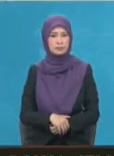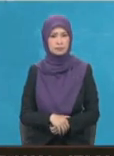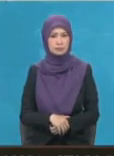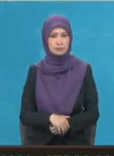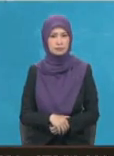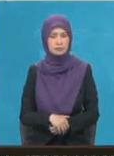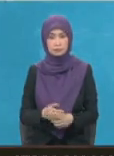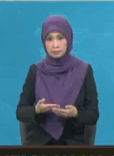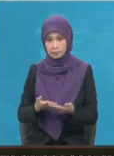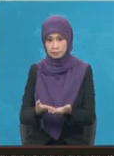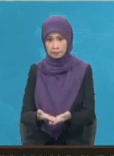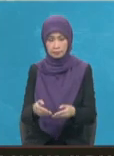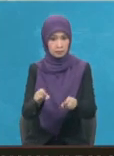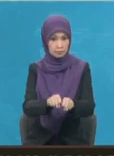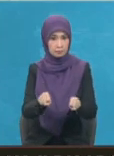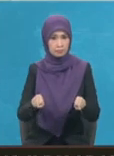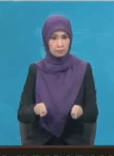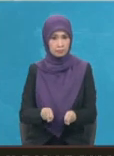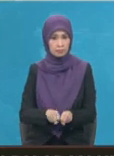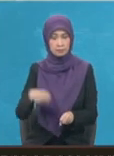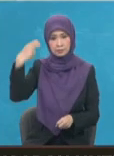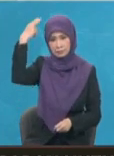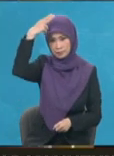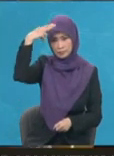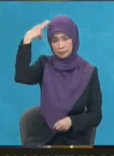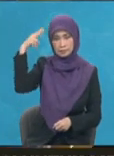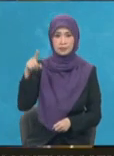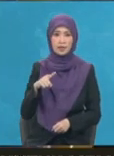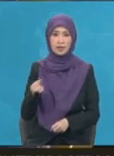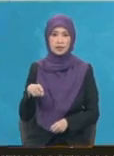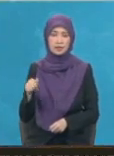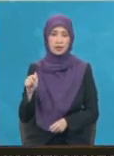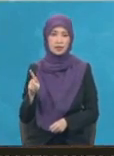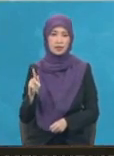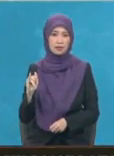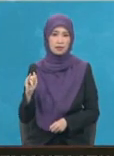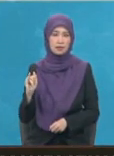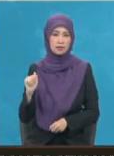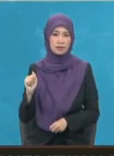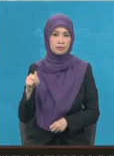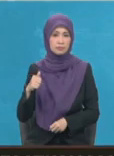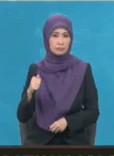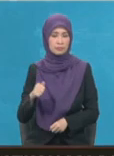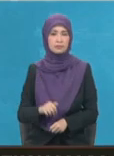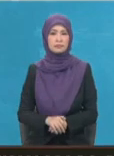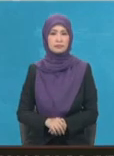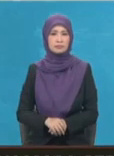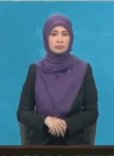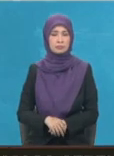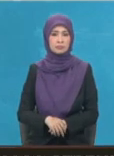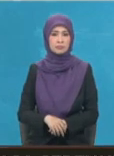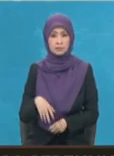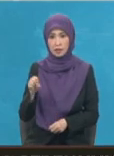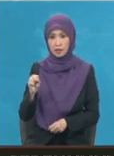penyampaian sih jual disempurnakan oleh Awang Haji Zakaria bin Haji srudin setiap usaha tetap kemuliaan Kementerian Kebudayaan pria dan